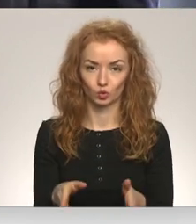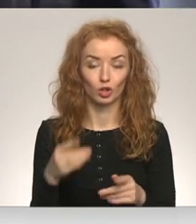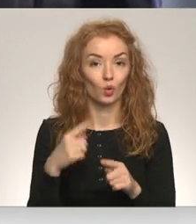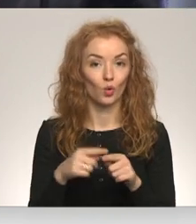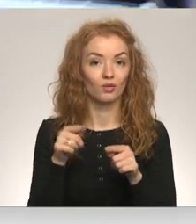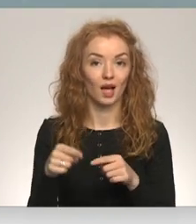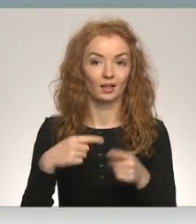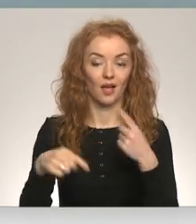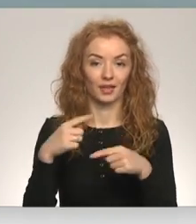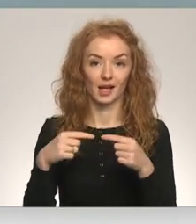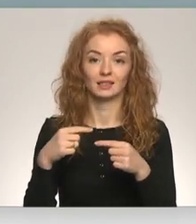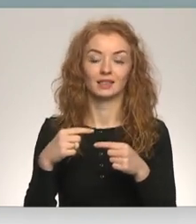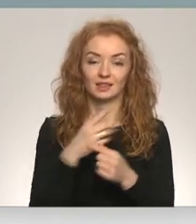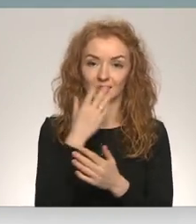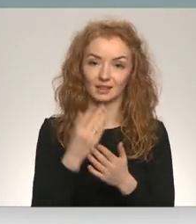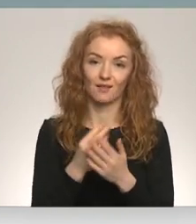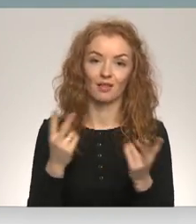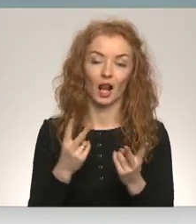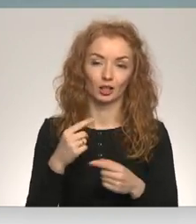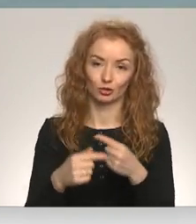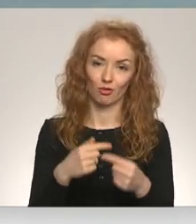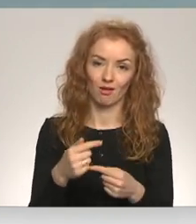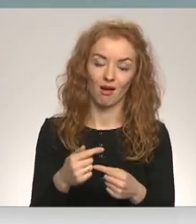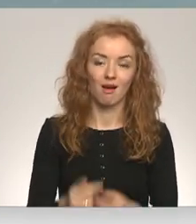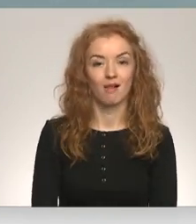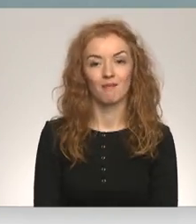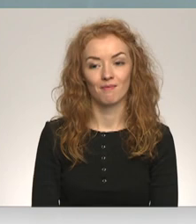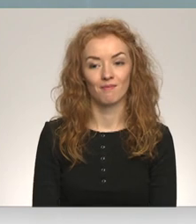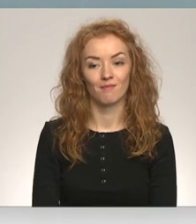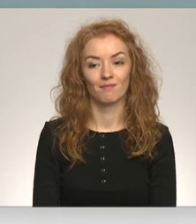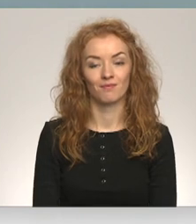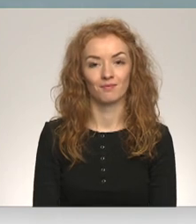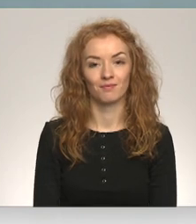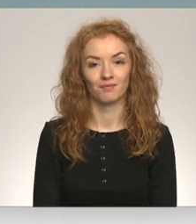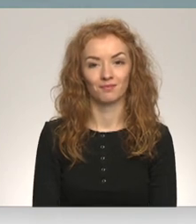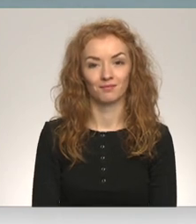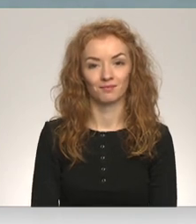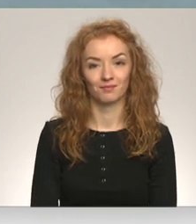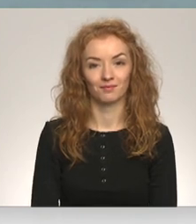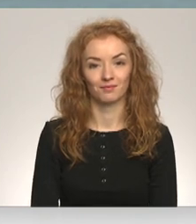tās atgriezīsies savā ierastajā formātā. Sandra Leitāne, Andris Pāns, Re TV.